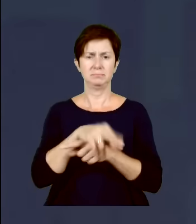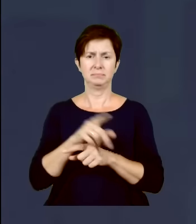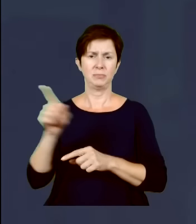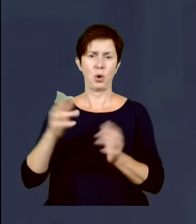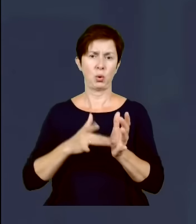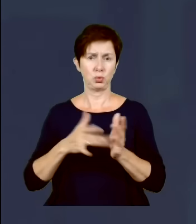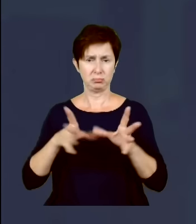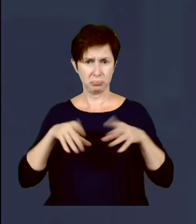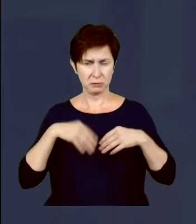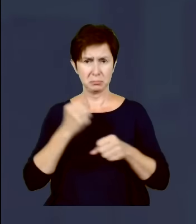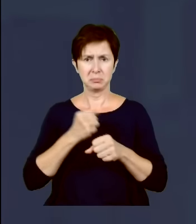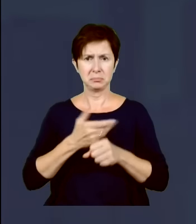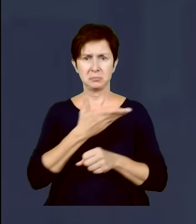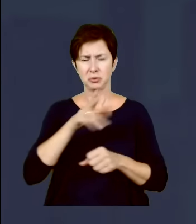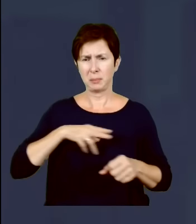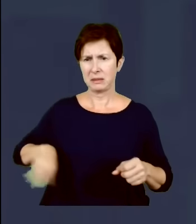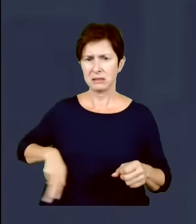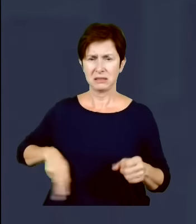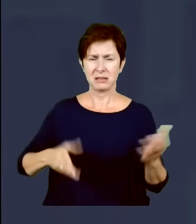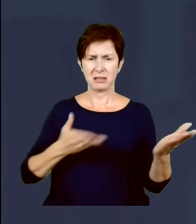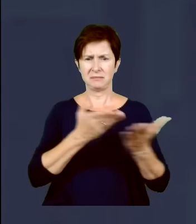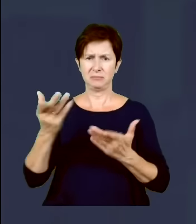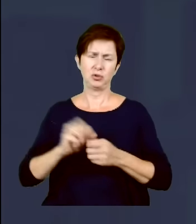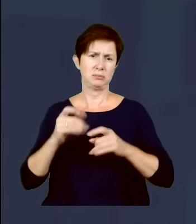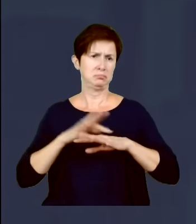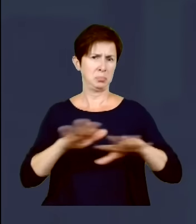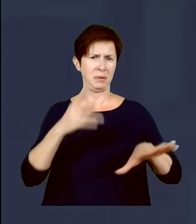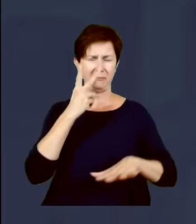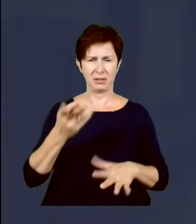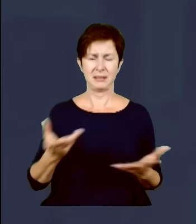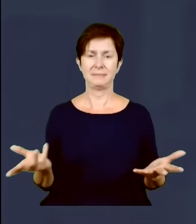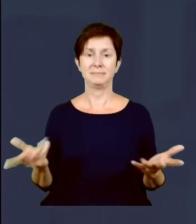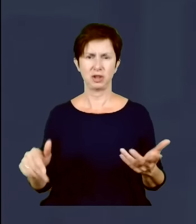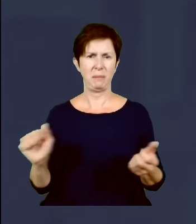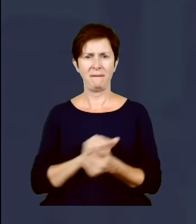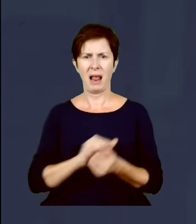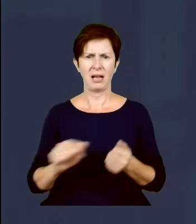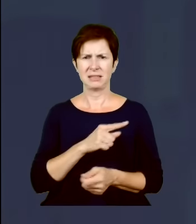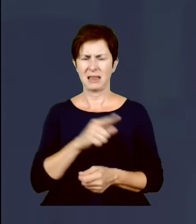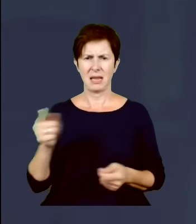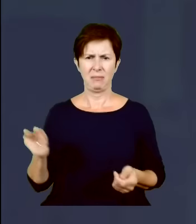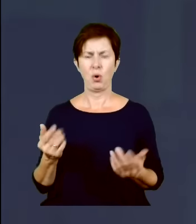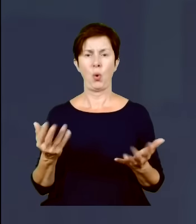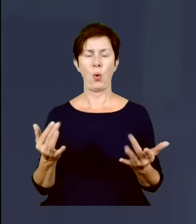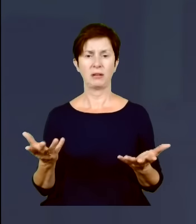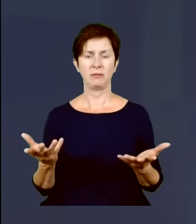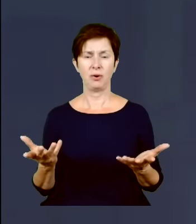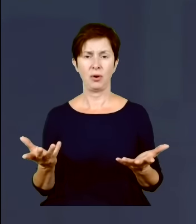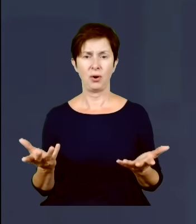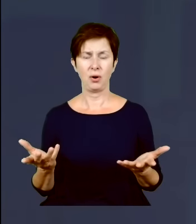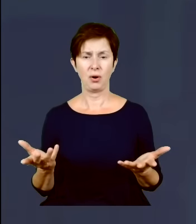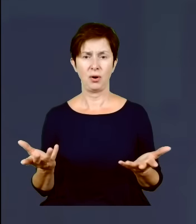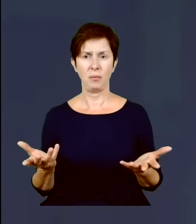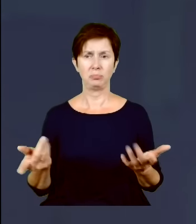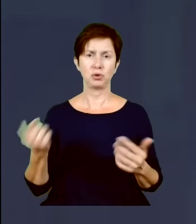powszechne zjawisko ale jednak jest z którym trzeba walczyć bowiem proszę państwa łatwo przychodzi łatwo odchodzi